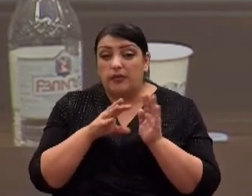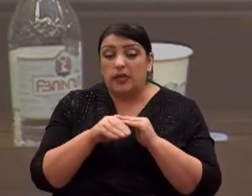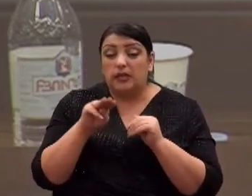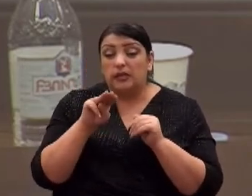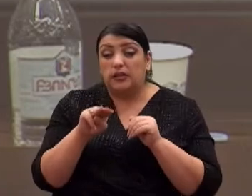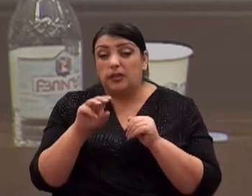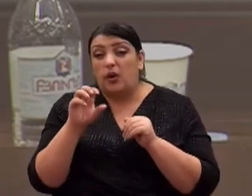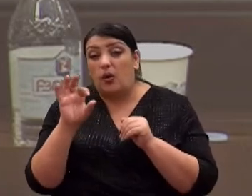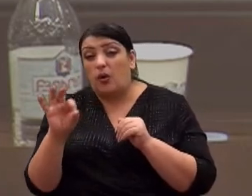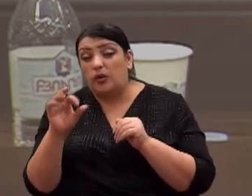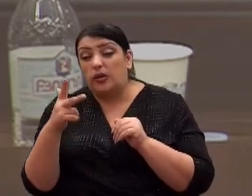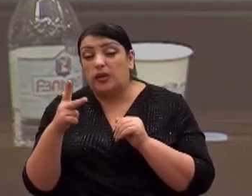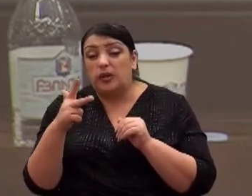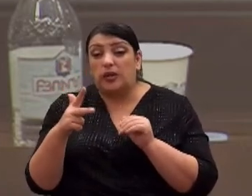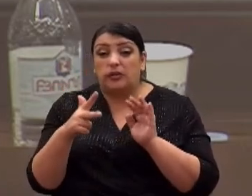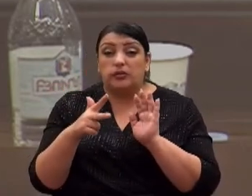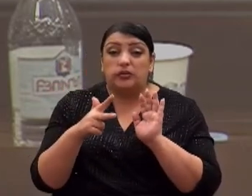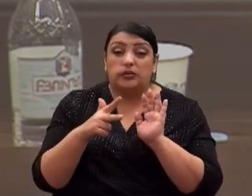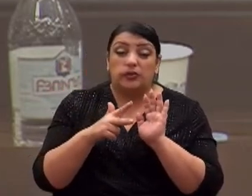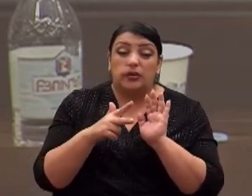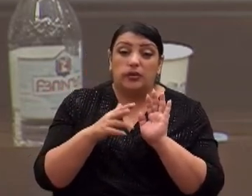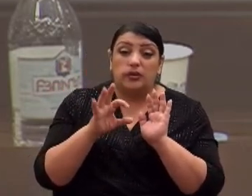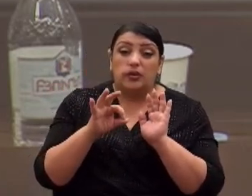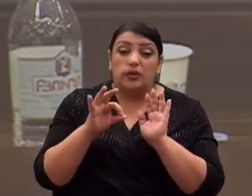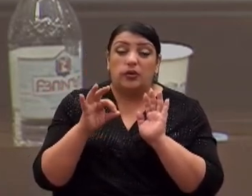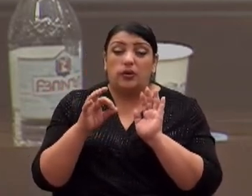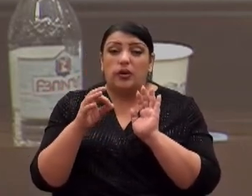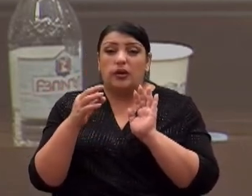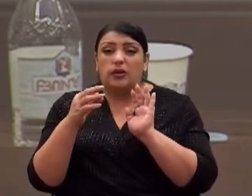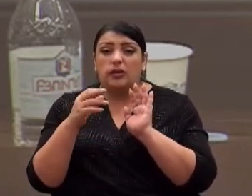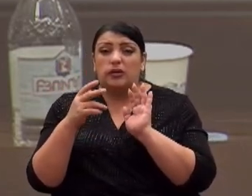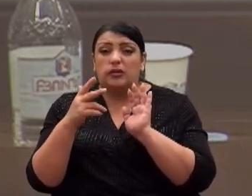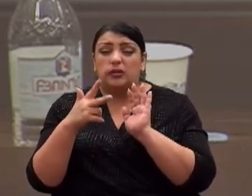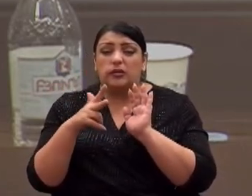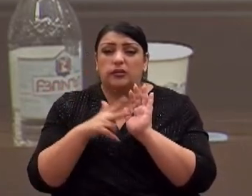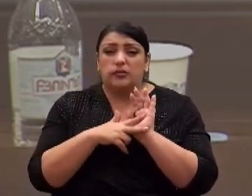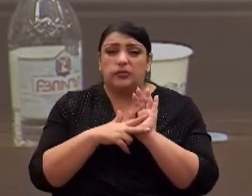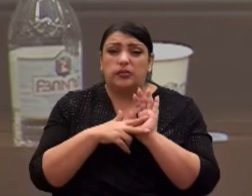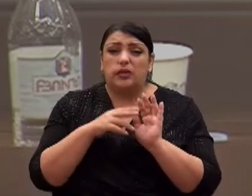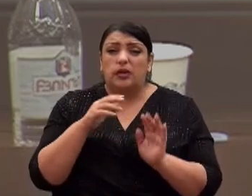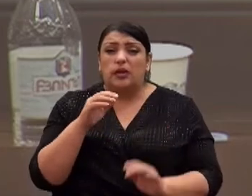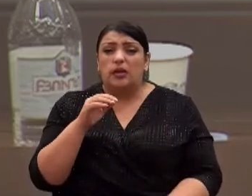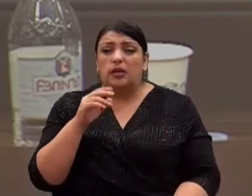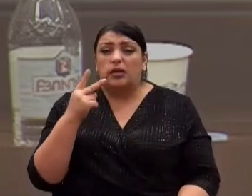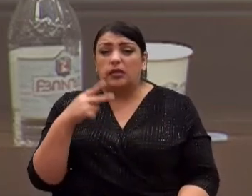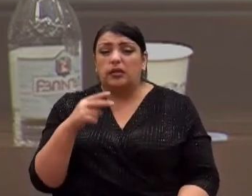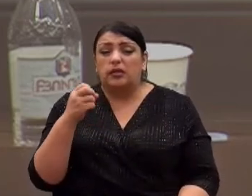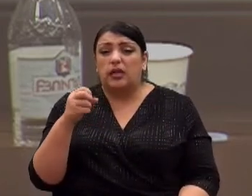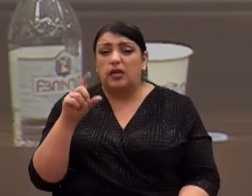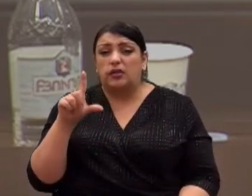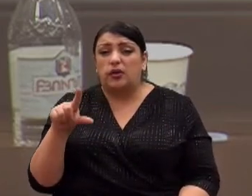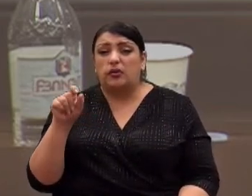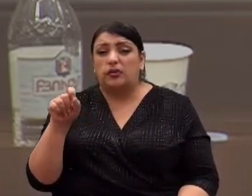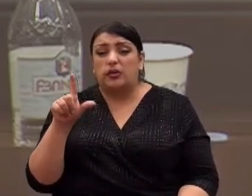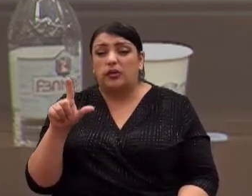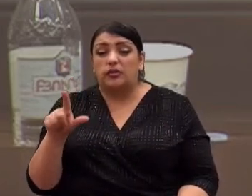Օհանջանյան 30.08.2007 թվականին Վարդենիսի զորամասում, Ղազարյան Արթուր 20.10.17 թվական